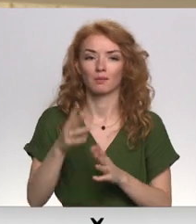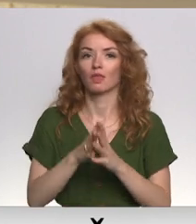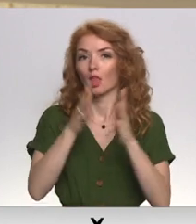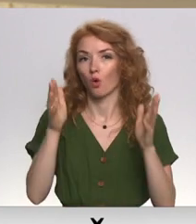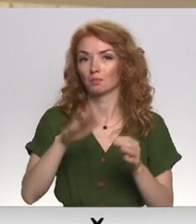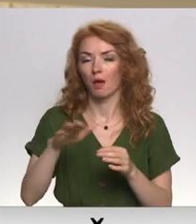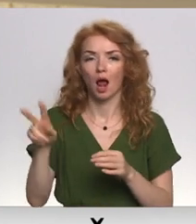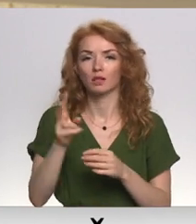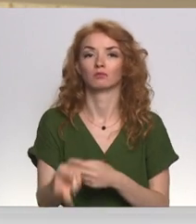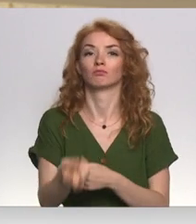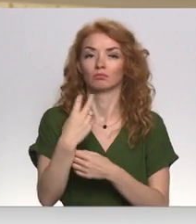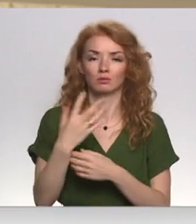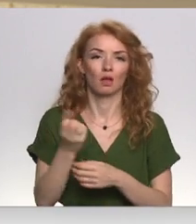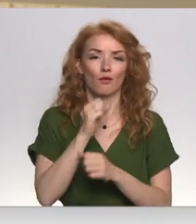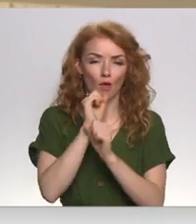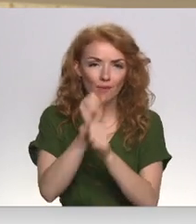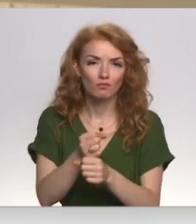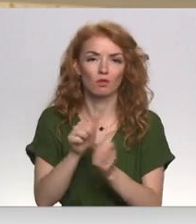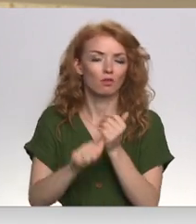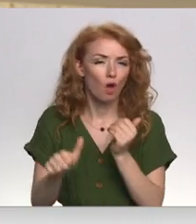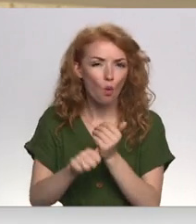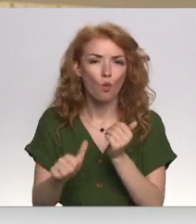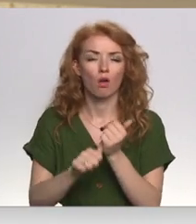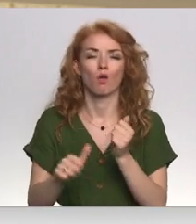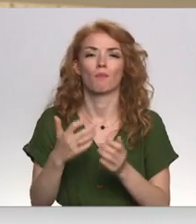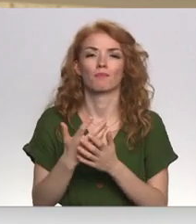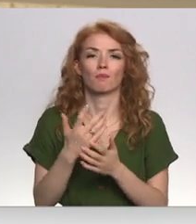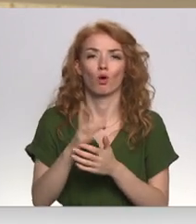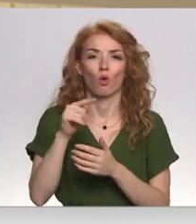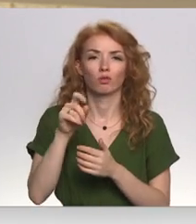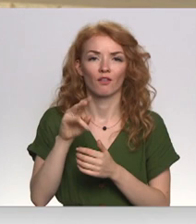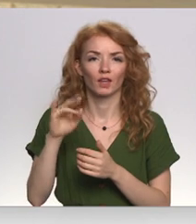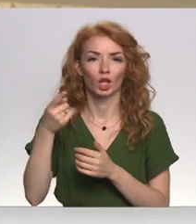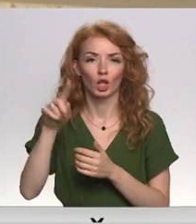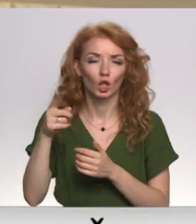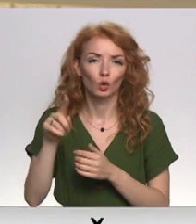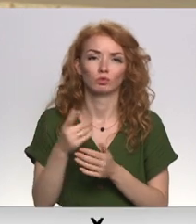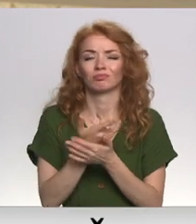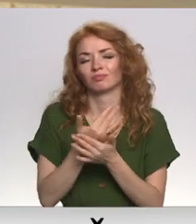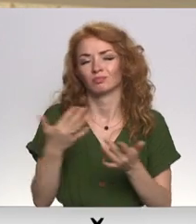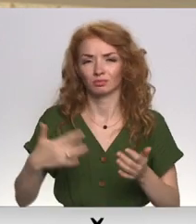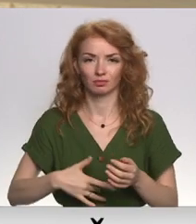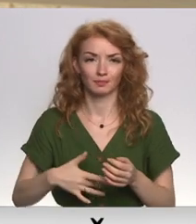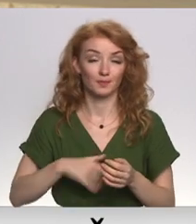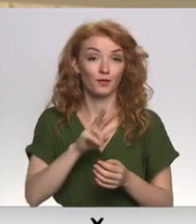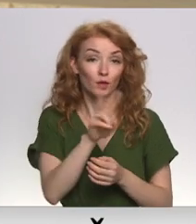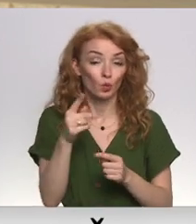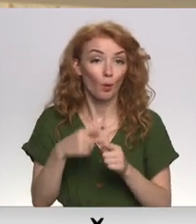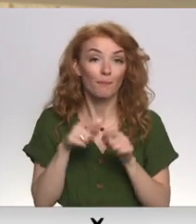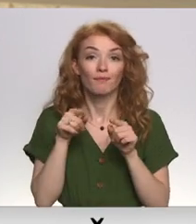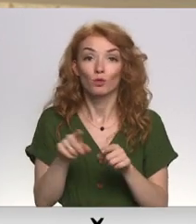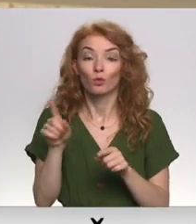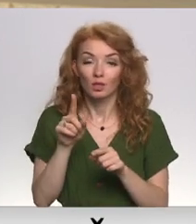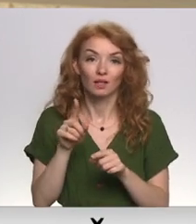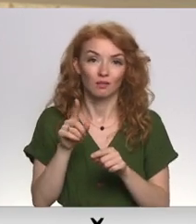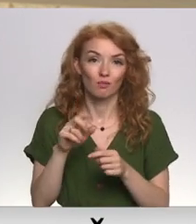nodaļās ar vemšanām un caurējām, kuriem ir tieši rotavīrusu vai norovīrusu etioloģijas gastroenterīti. Ja? Un tur ir tā sāles, kad